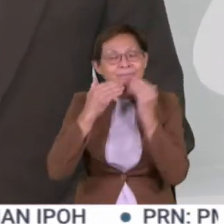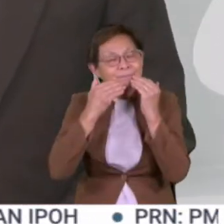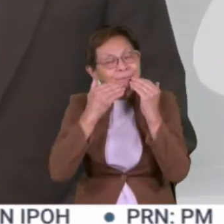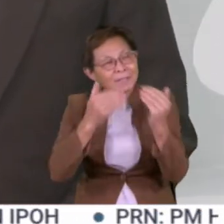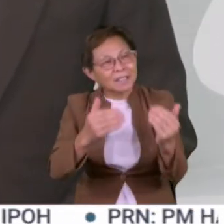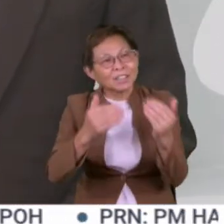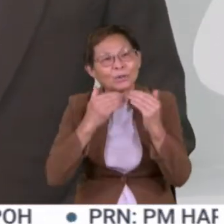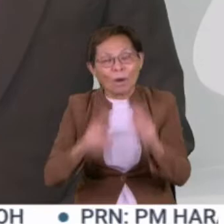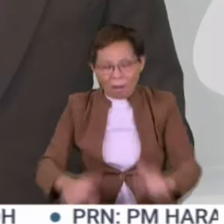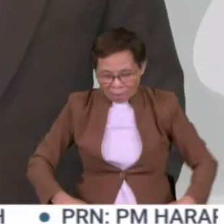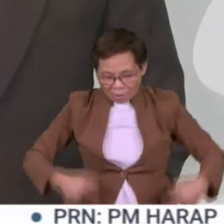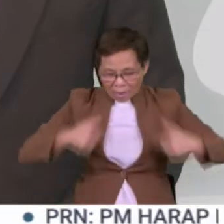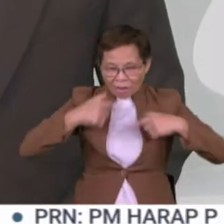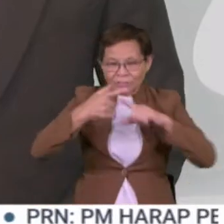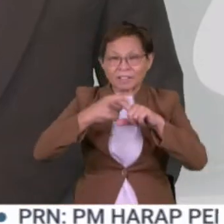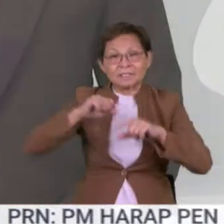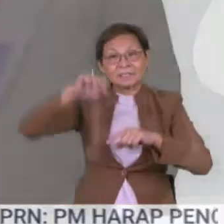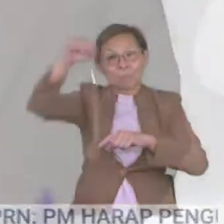langsung dari